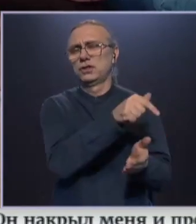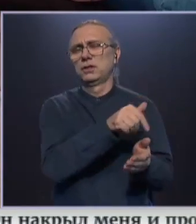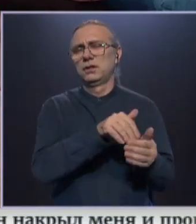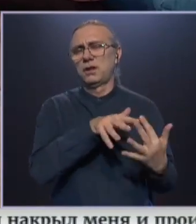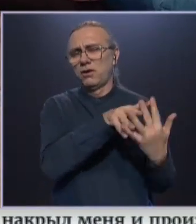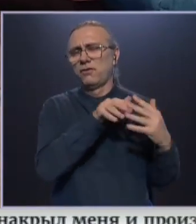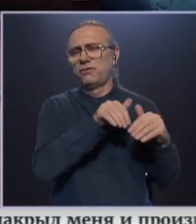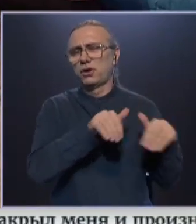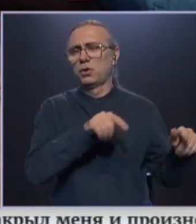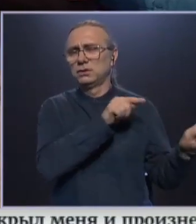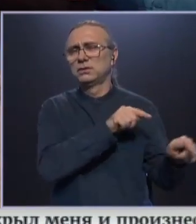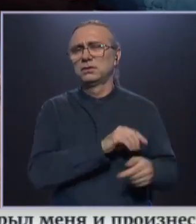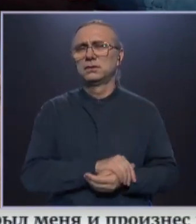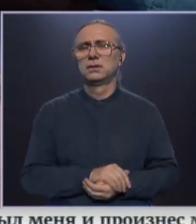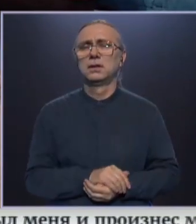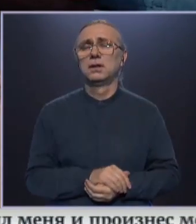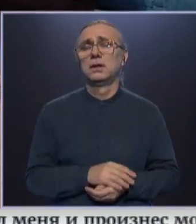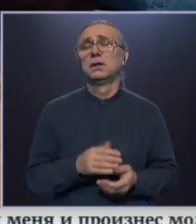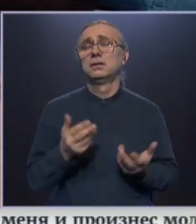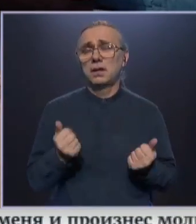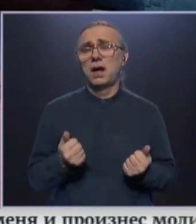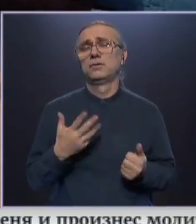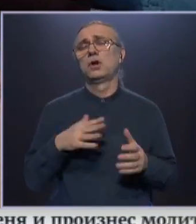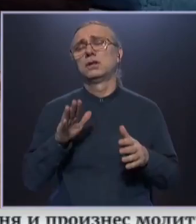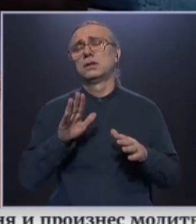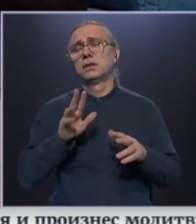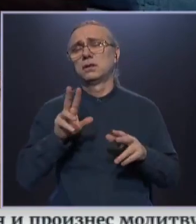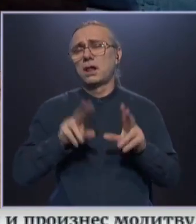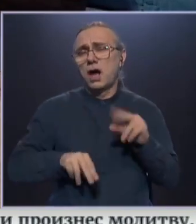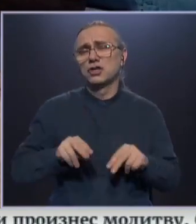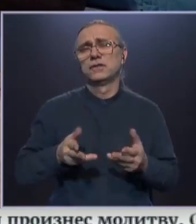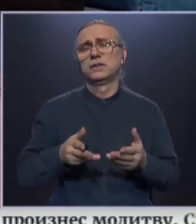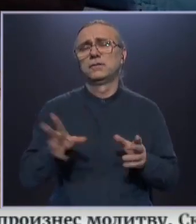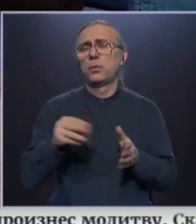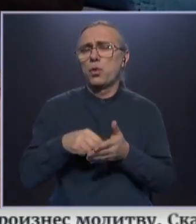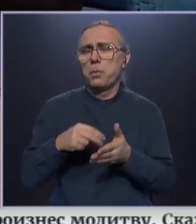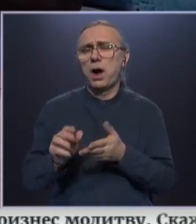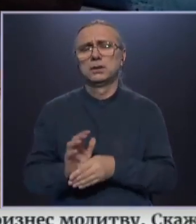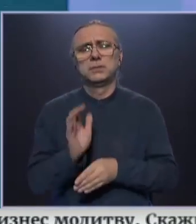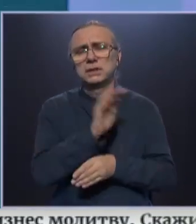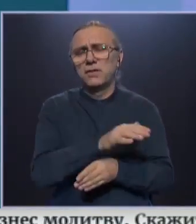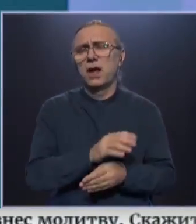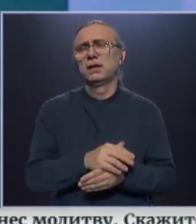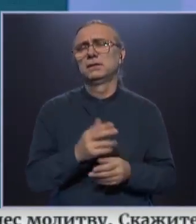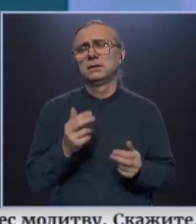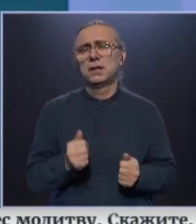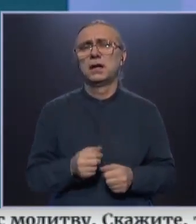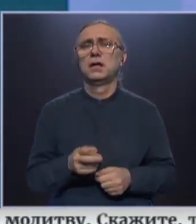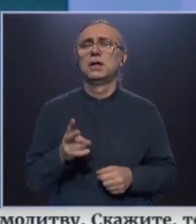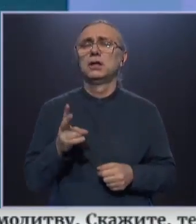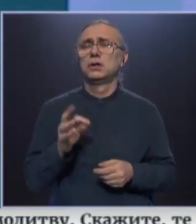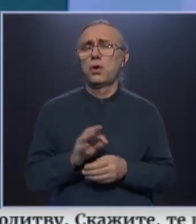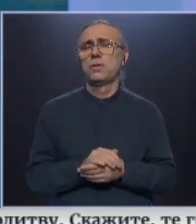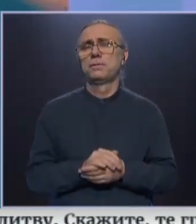налаживается, да, более-менее все закупается, все поставляется и так далее. Но даже само